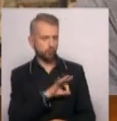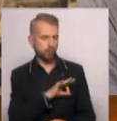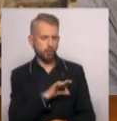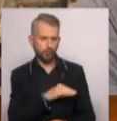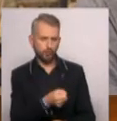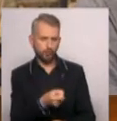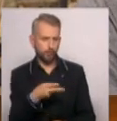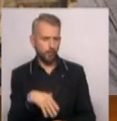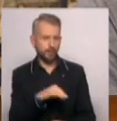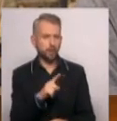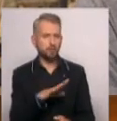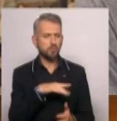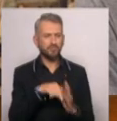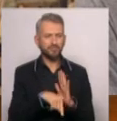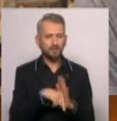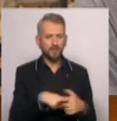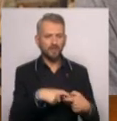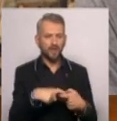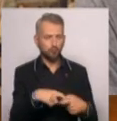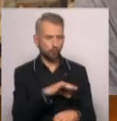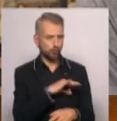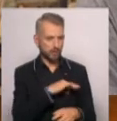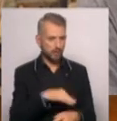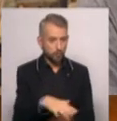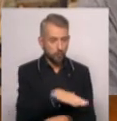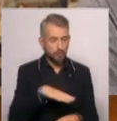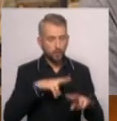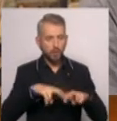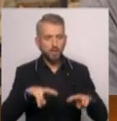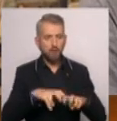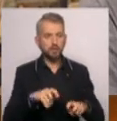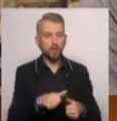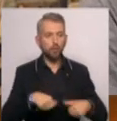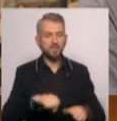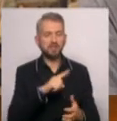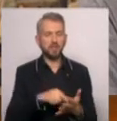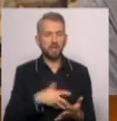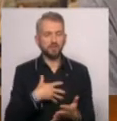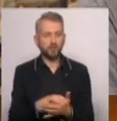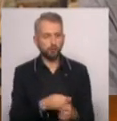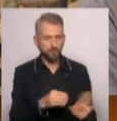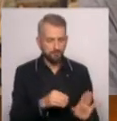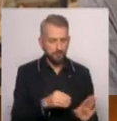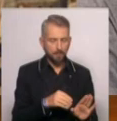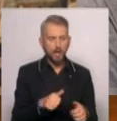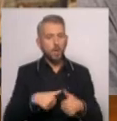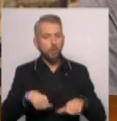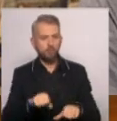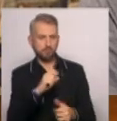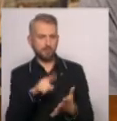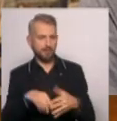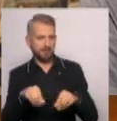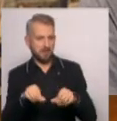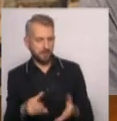знаходилось в юридичній площині, було розглянуто на комісії з питань власності, вибачте, на земельній комісії,